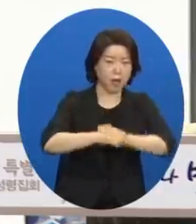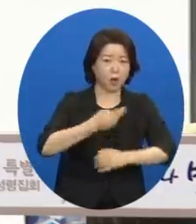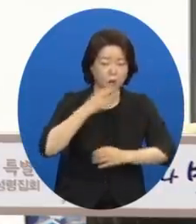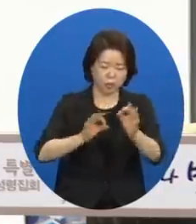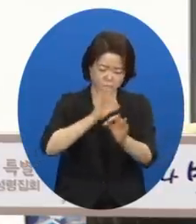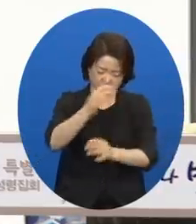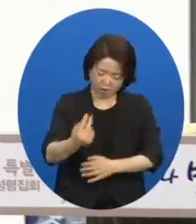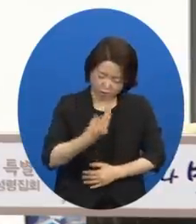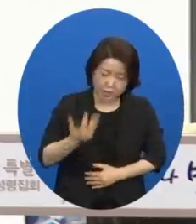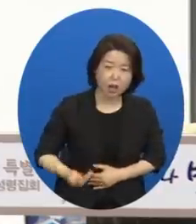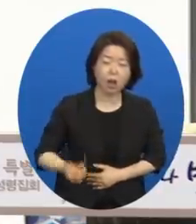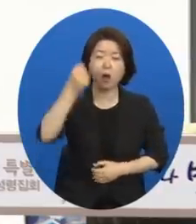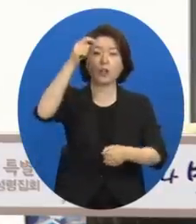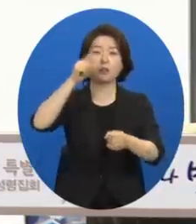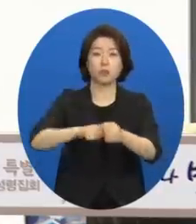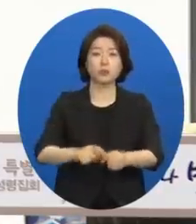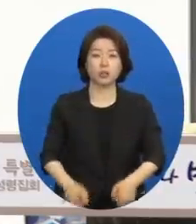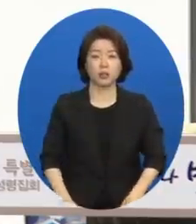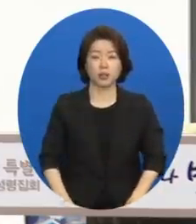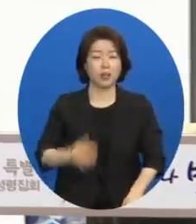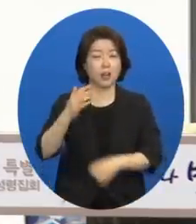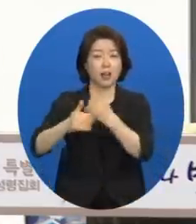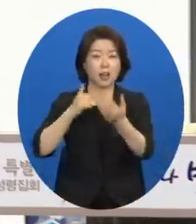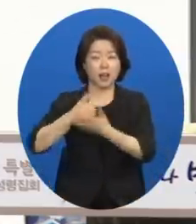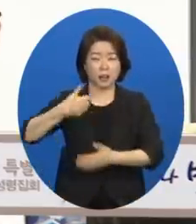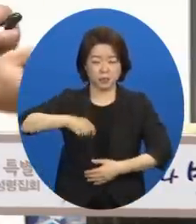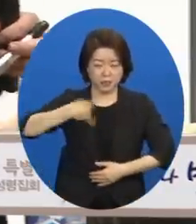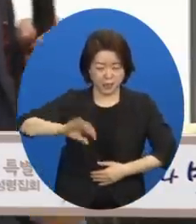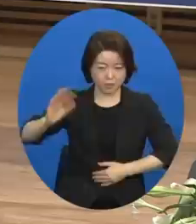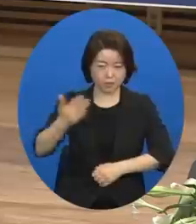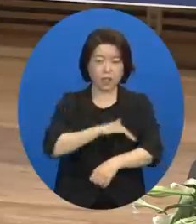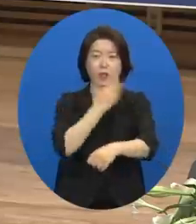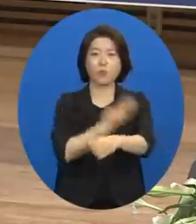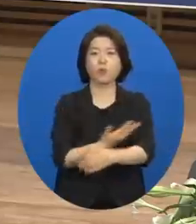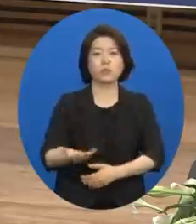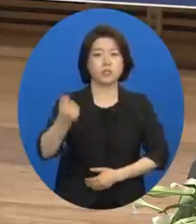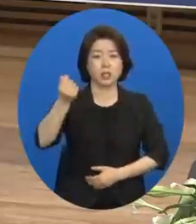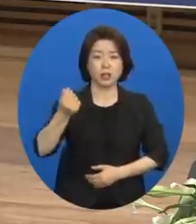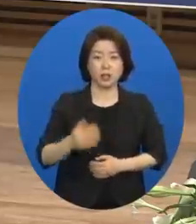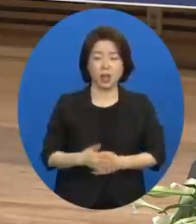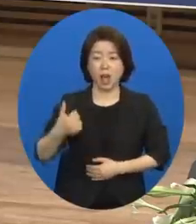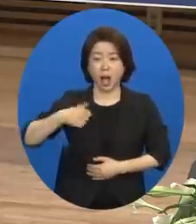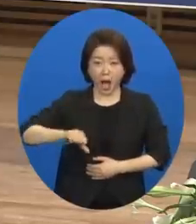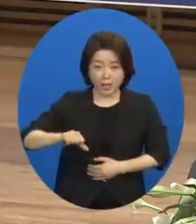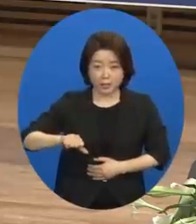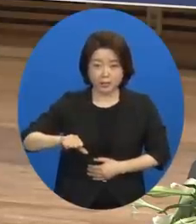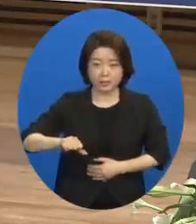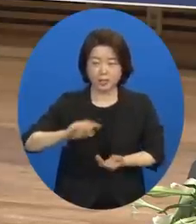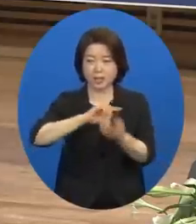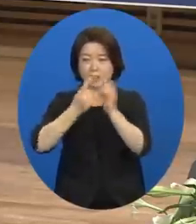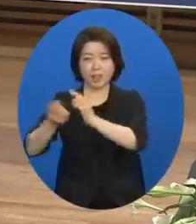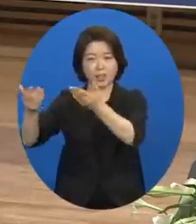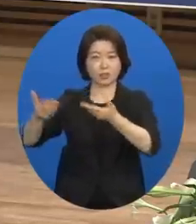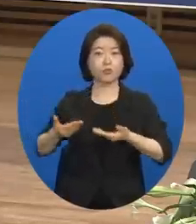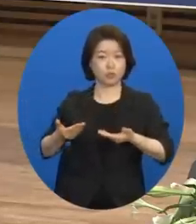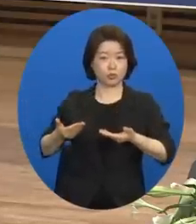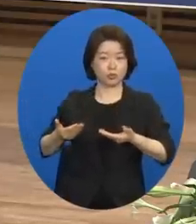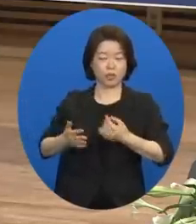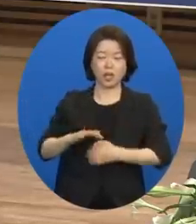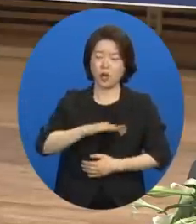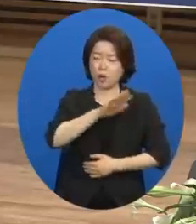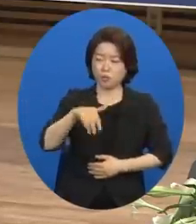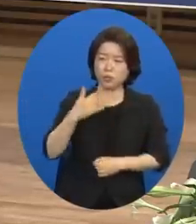영생을 얻게 하려 하심이라. 하나님 자녀되는 권세를 주셨다. 아들을 대신 주시고 우리를